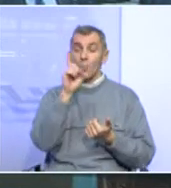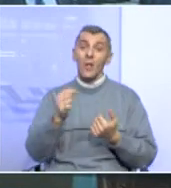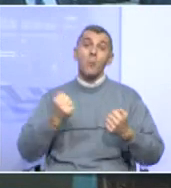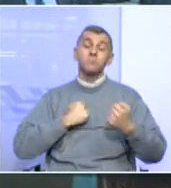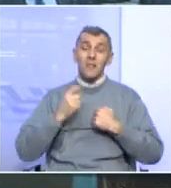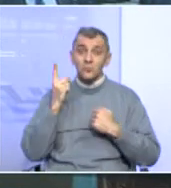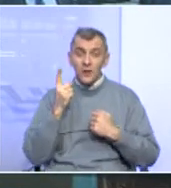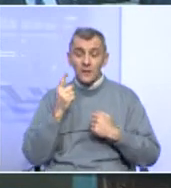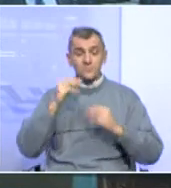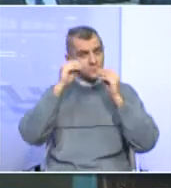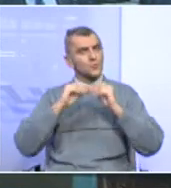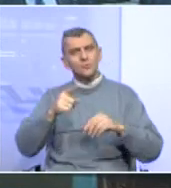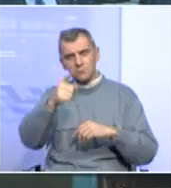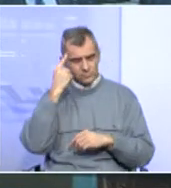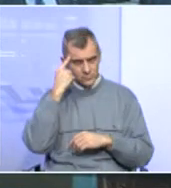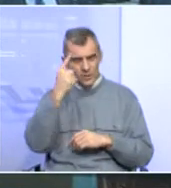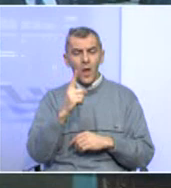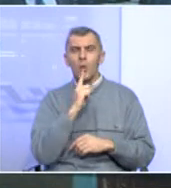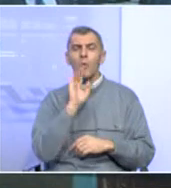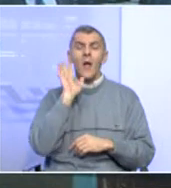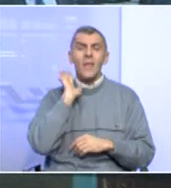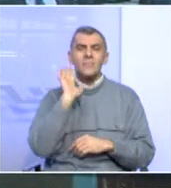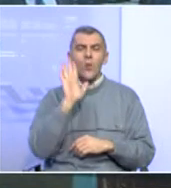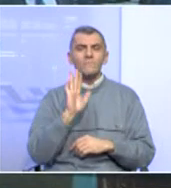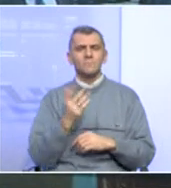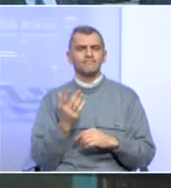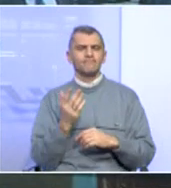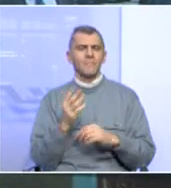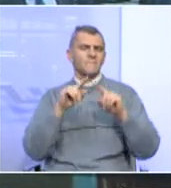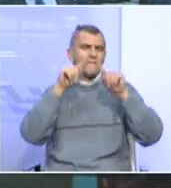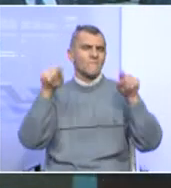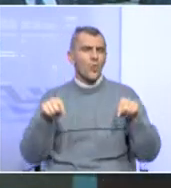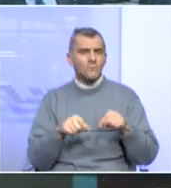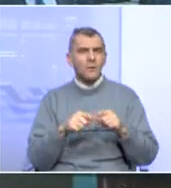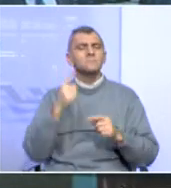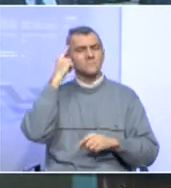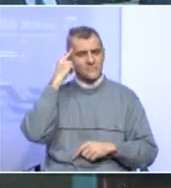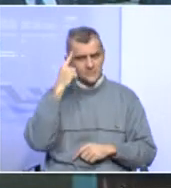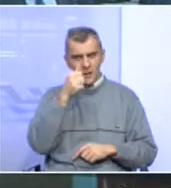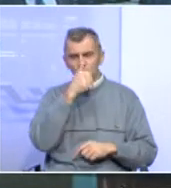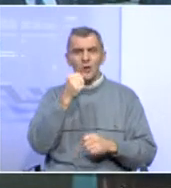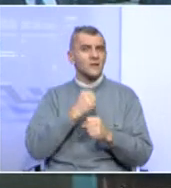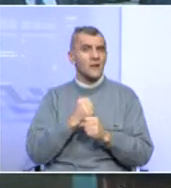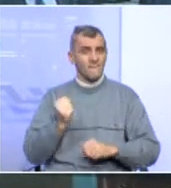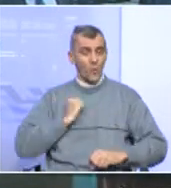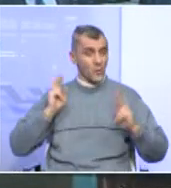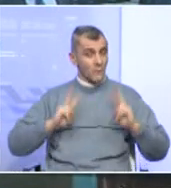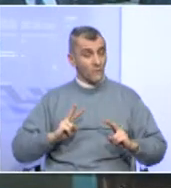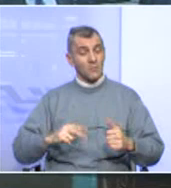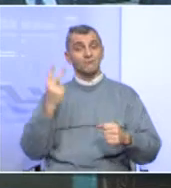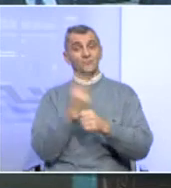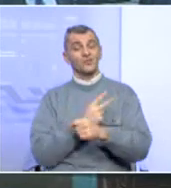sporazum, vrlo dobro znamo koja je njegova forma. Znamo šta je činio sa vojnom imovinom, sa državnom